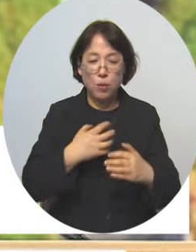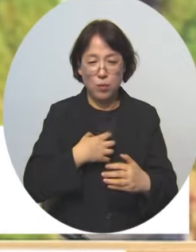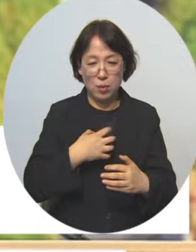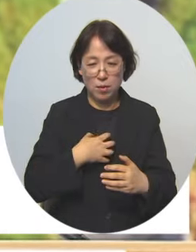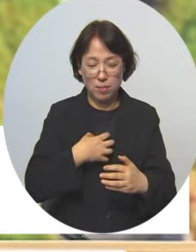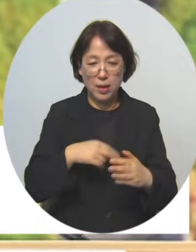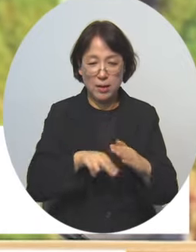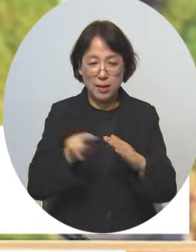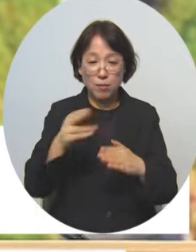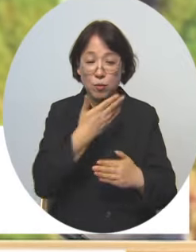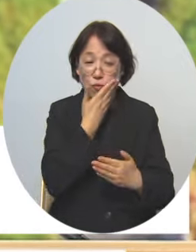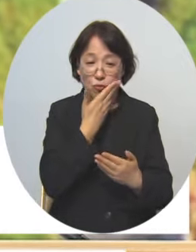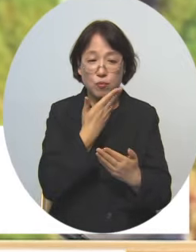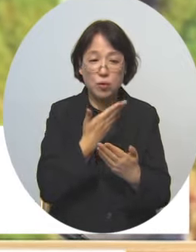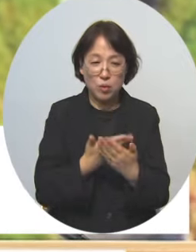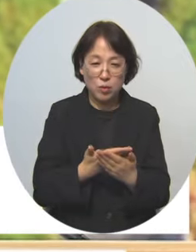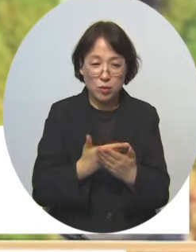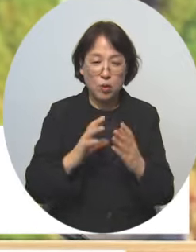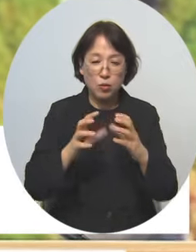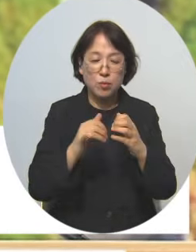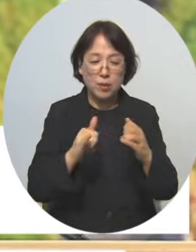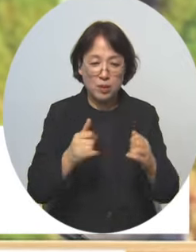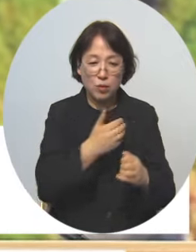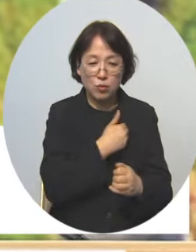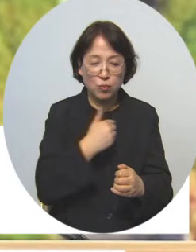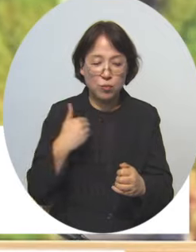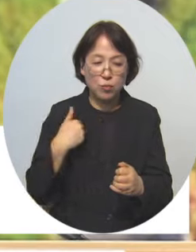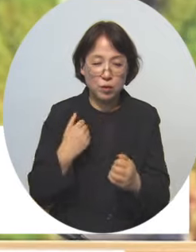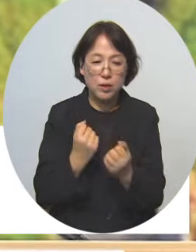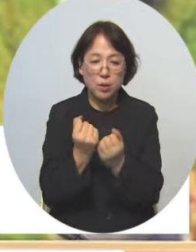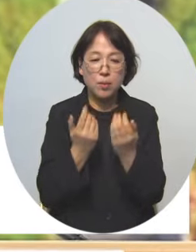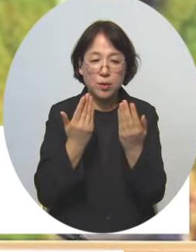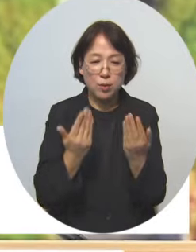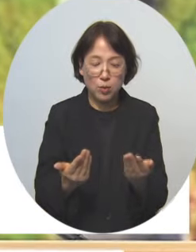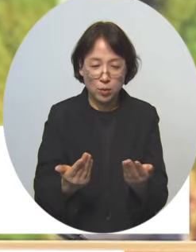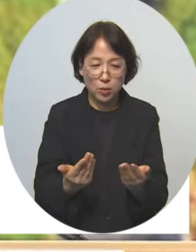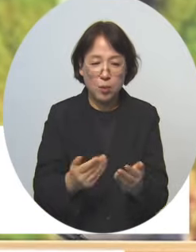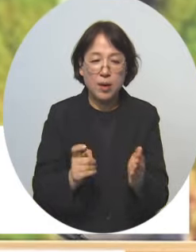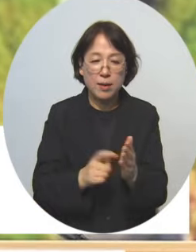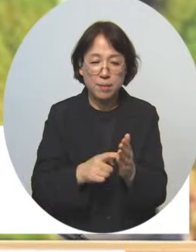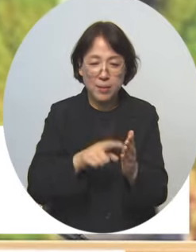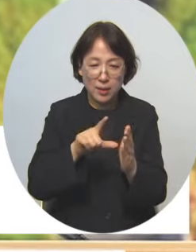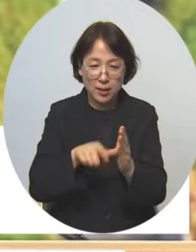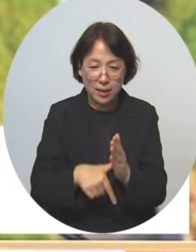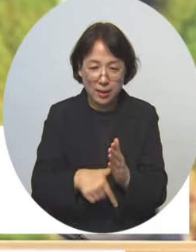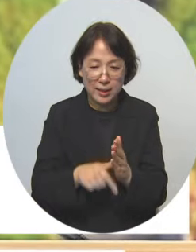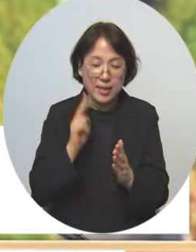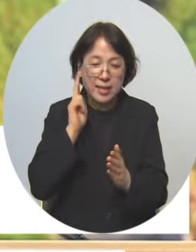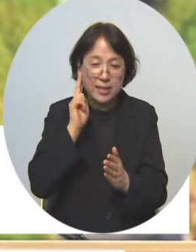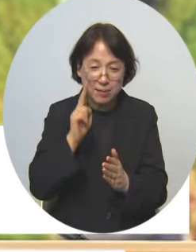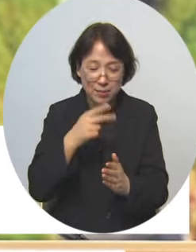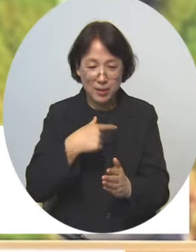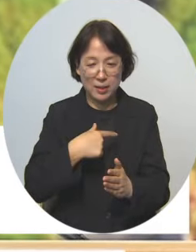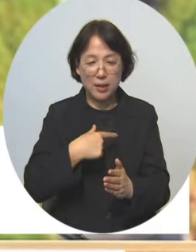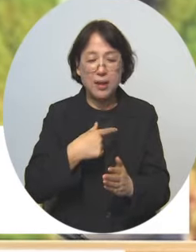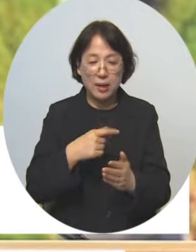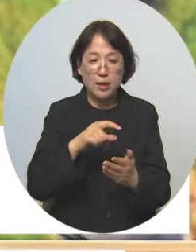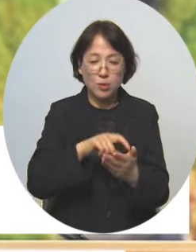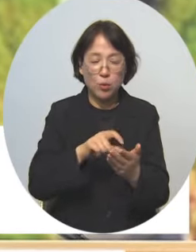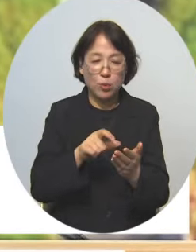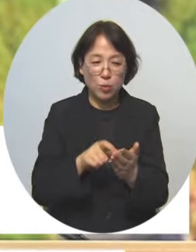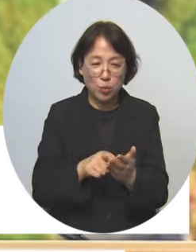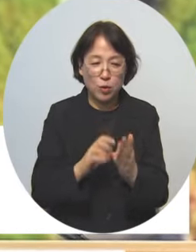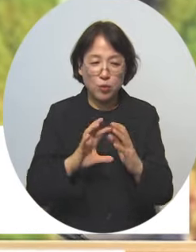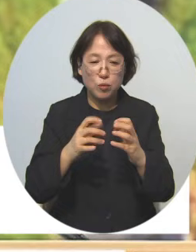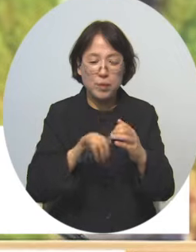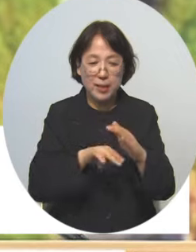대피의 중요성을 주민들께 충분히 설명드리고 유사시에는 과하다 싶을 정도로 주민